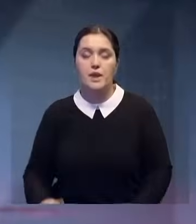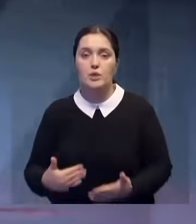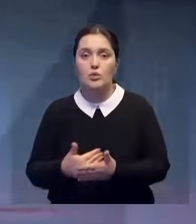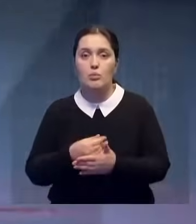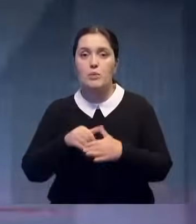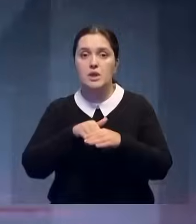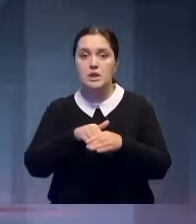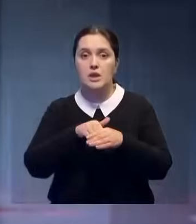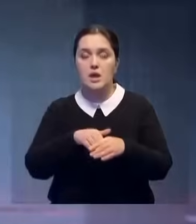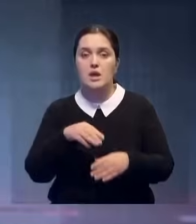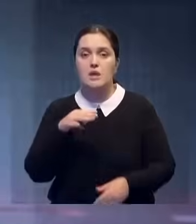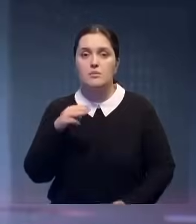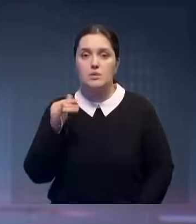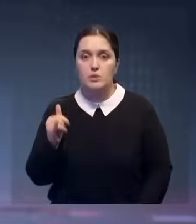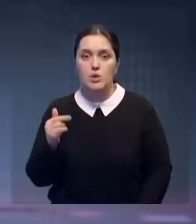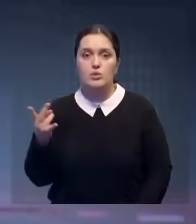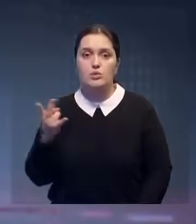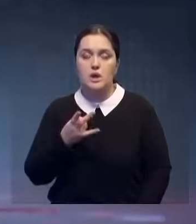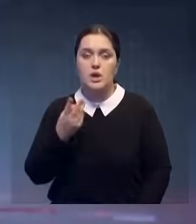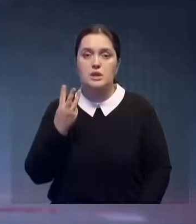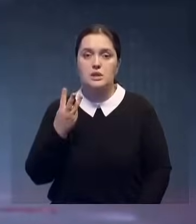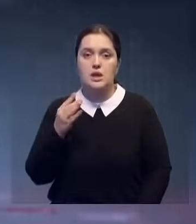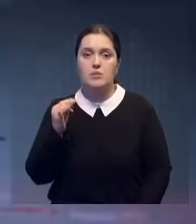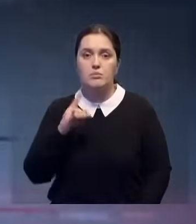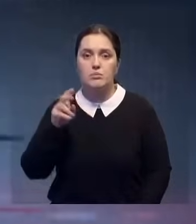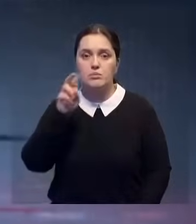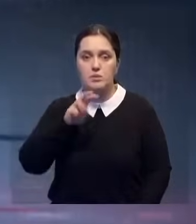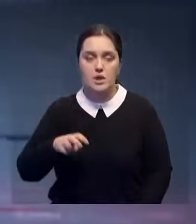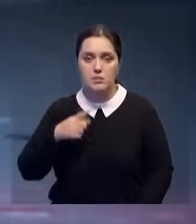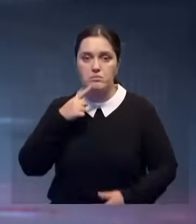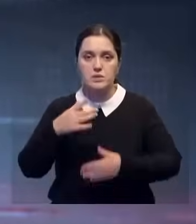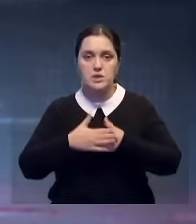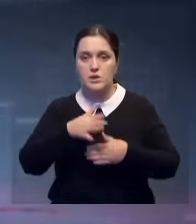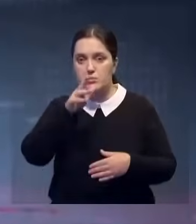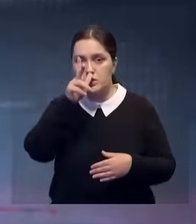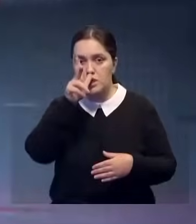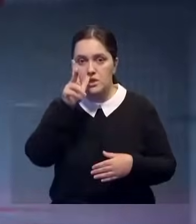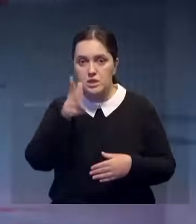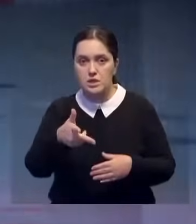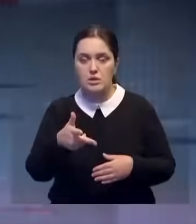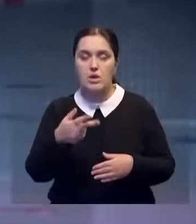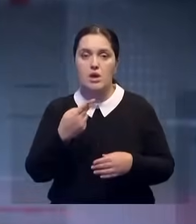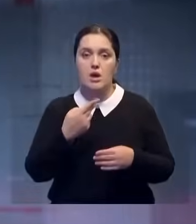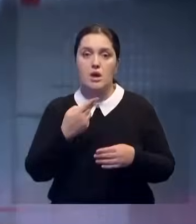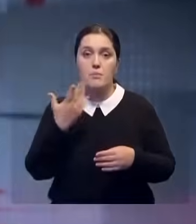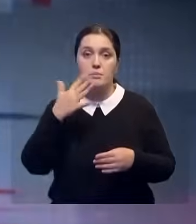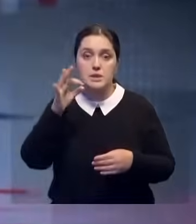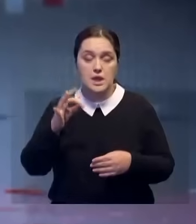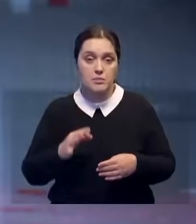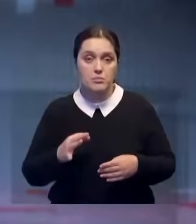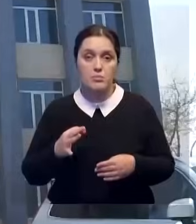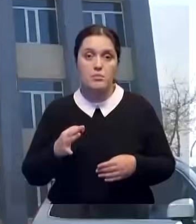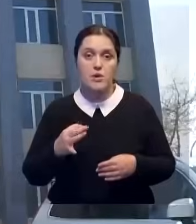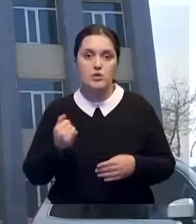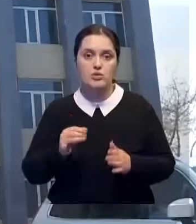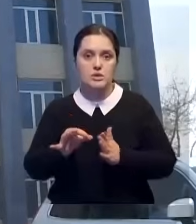Новому инвестору ArcelorMittal Темиртау нужно вложить как минимум 3 миллиарда долларов в ближайшие 3 года. При этом